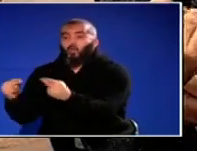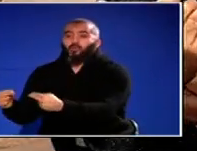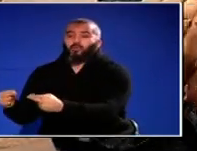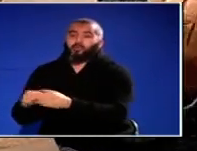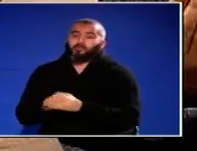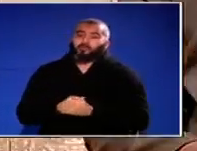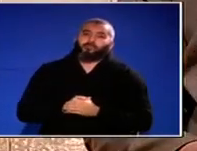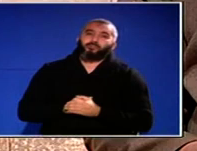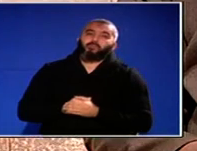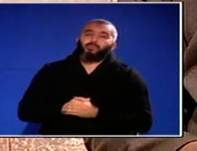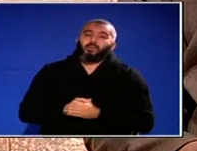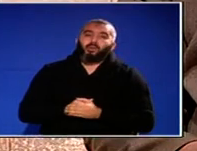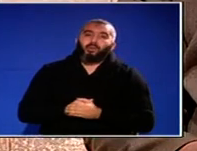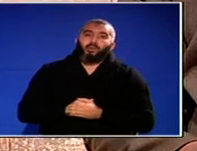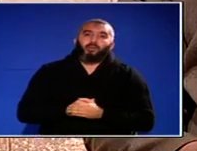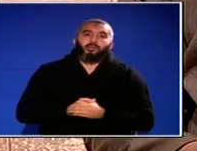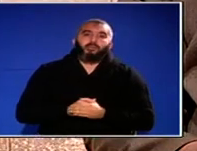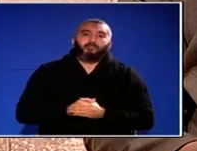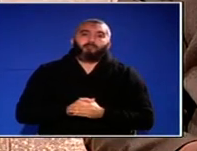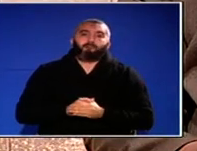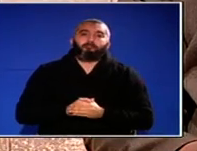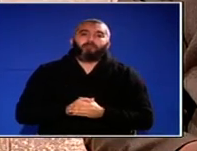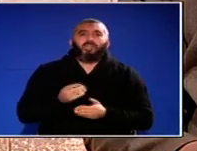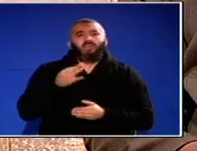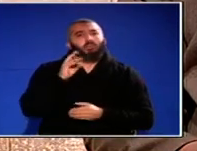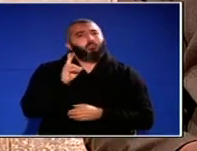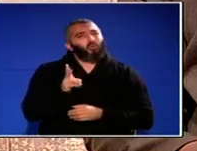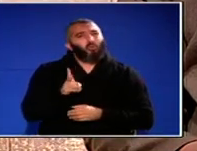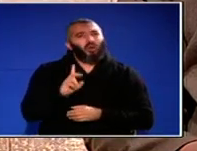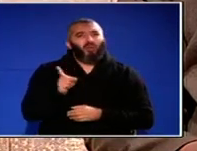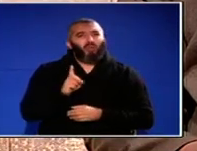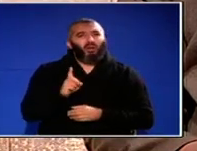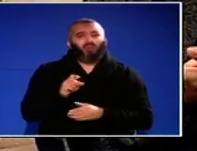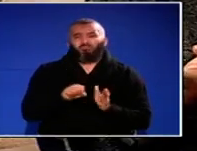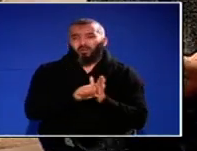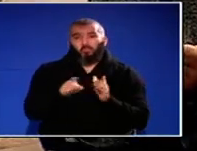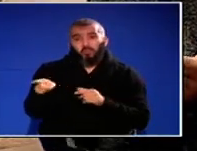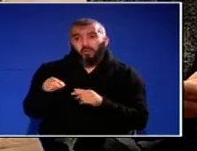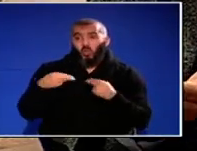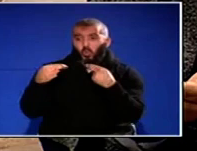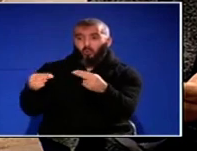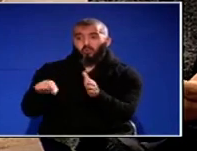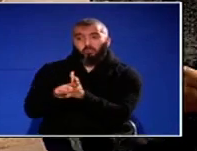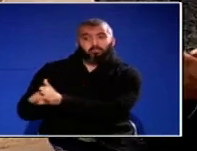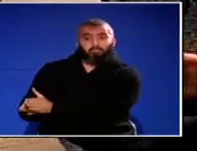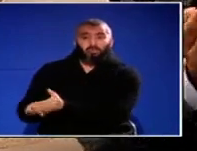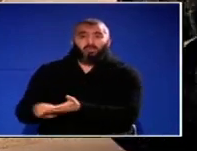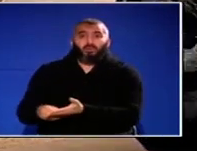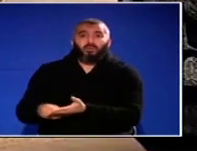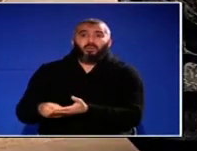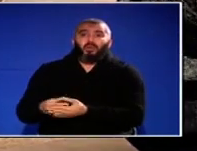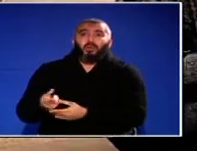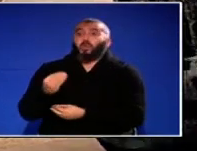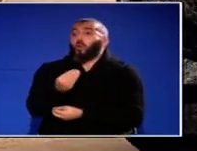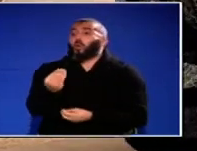المتأخرين. إذن فقالوا دي إحنا علاش نخلوا يعني هذو ولاد خونا عفوا هذا ولاد الاخ او ولاد الاخت